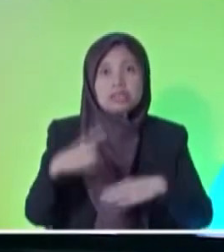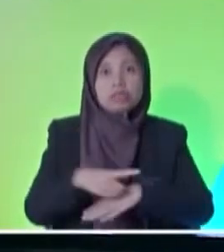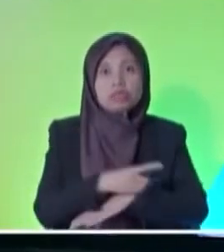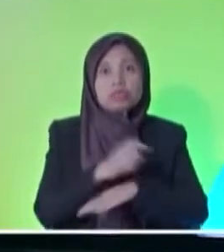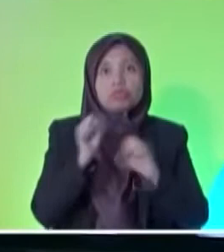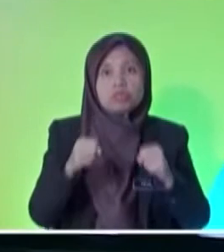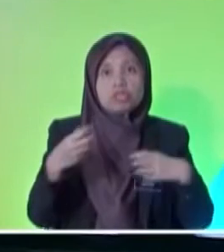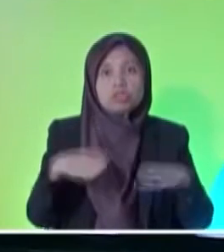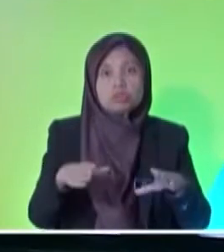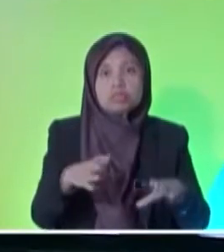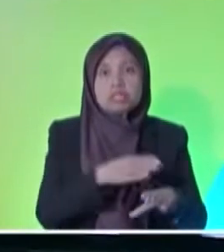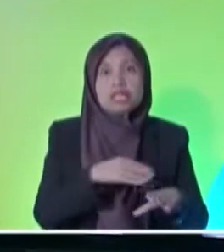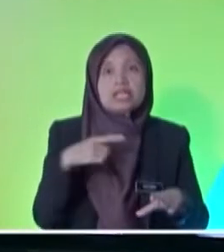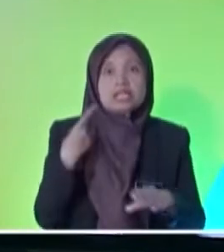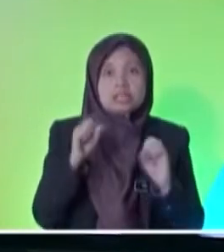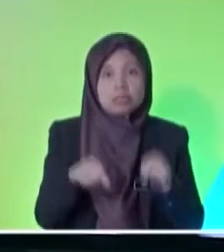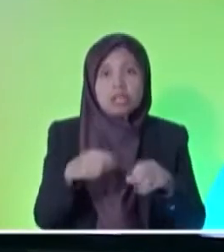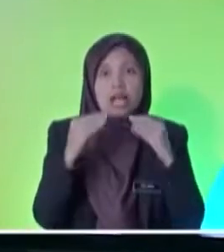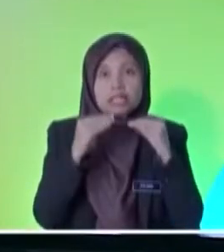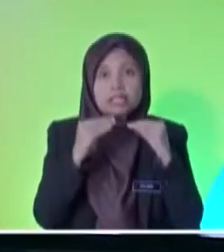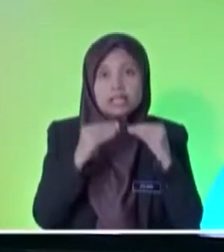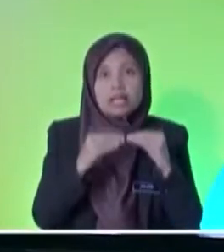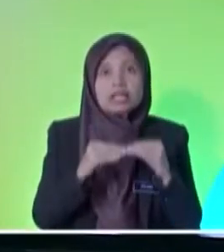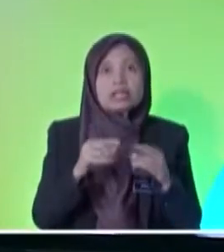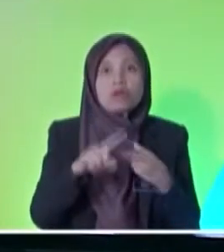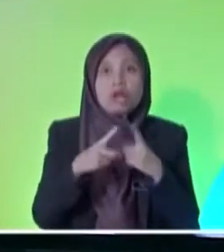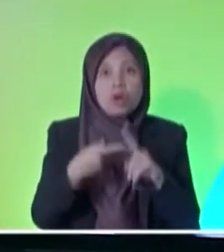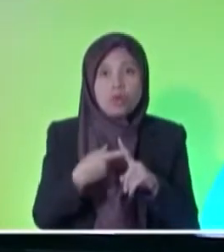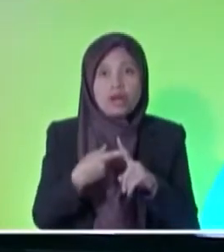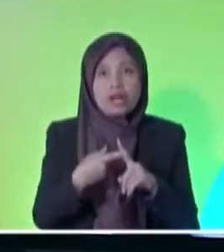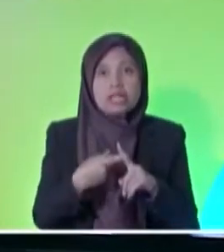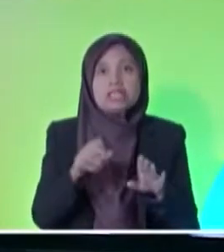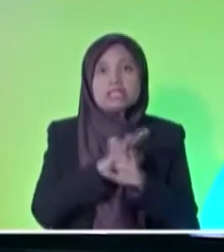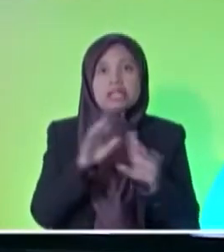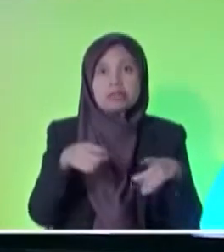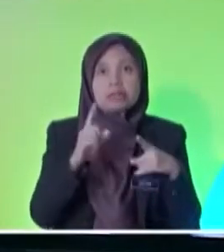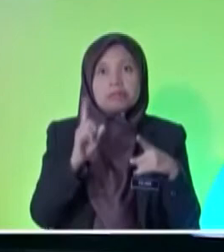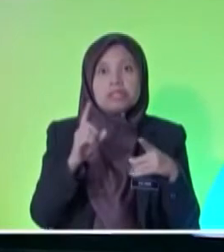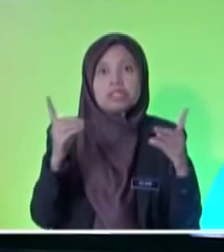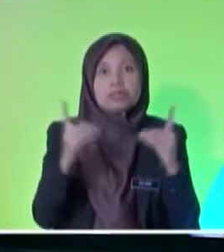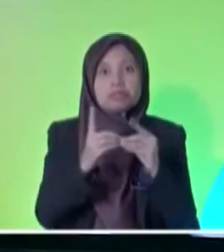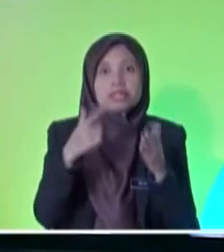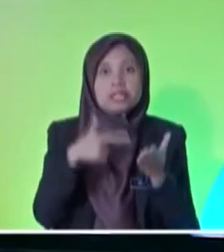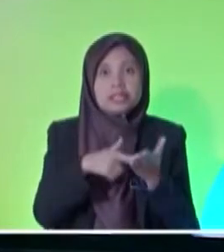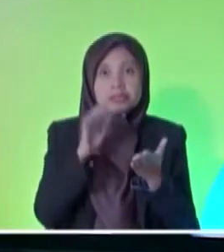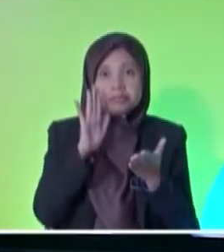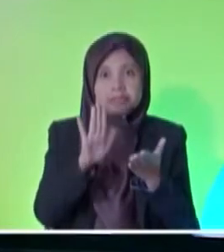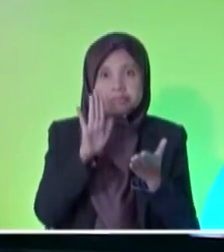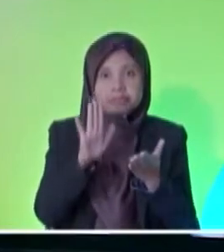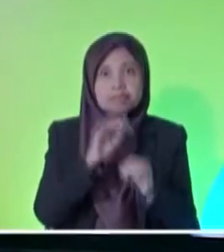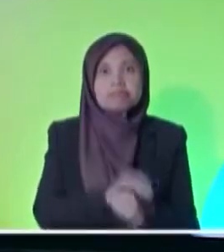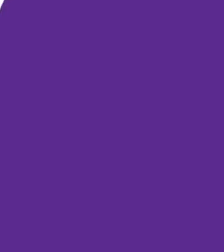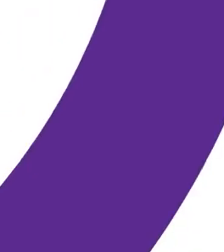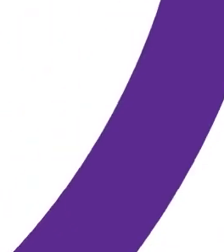ada kita beli aja diprediksi juga baik kita lihat ketika murid Jangan kemana-mana kembali selepas ini dtib GPM